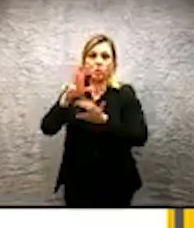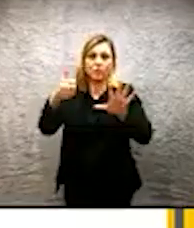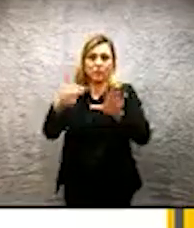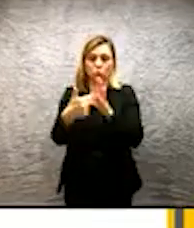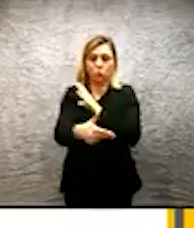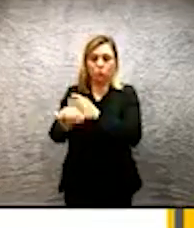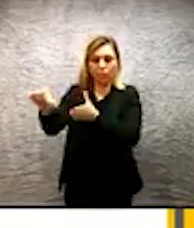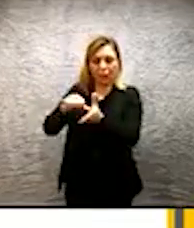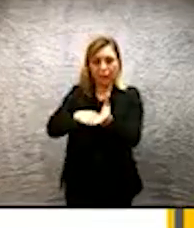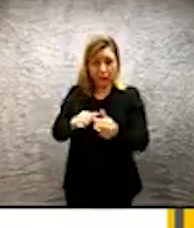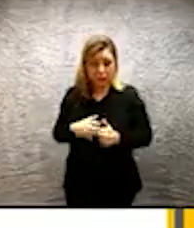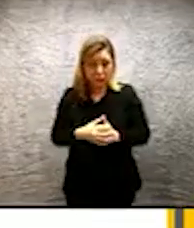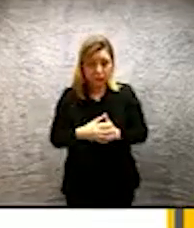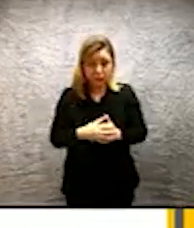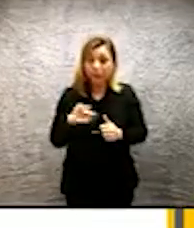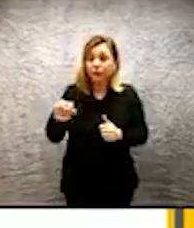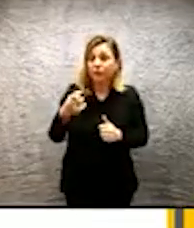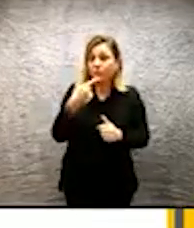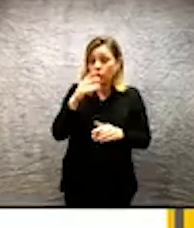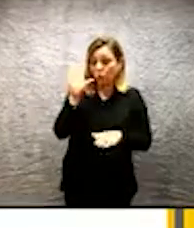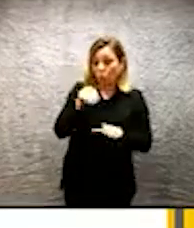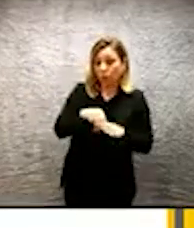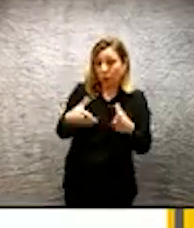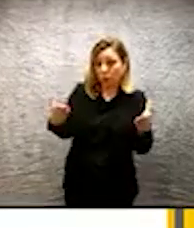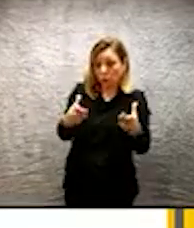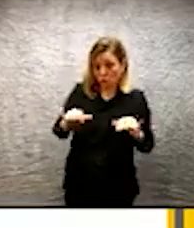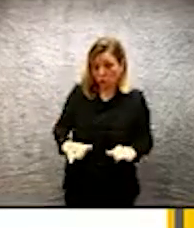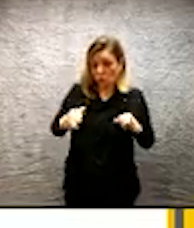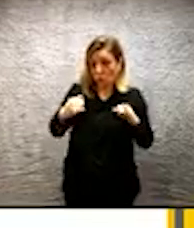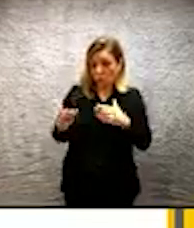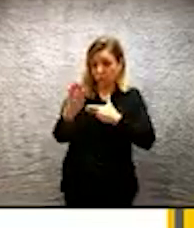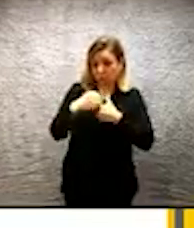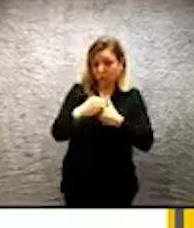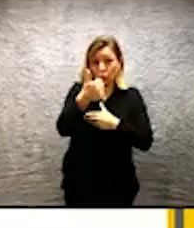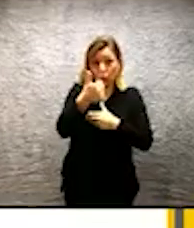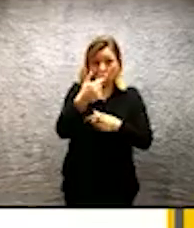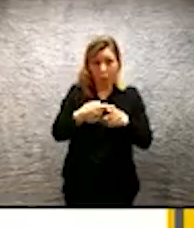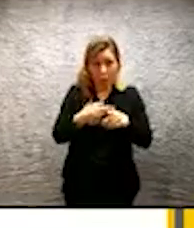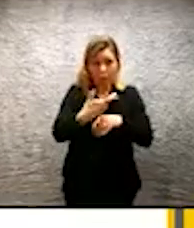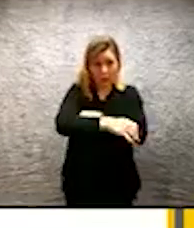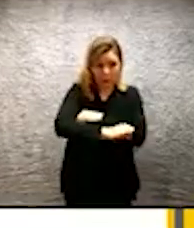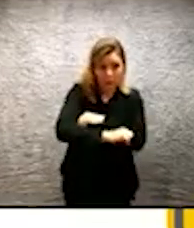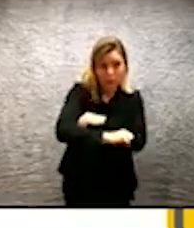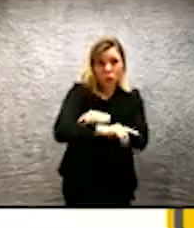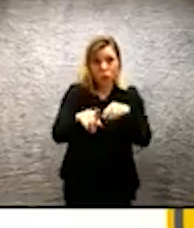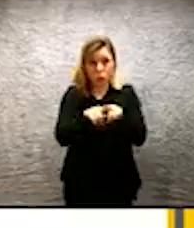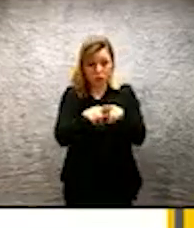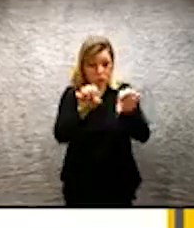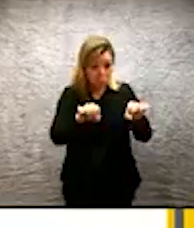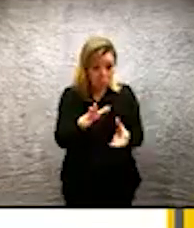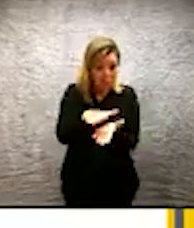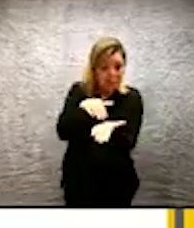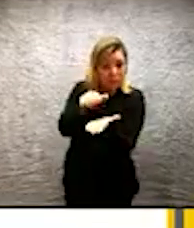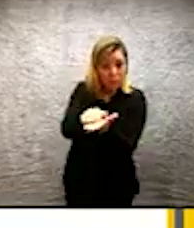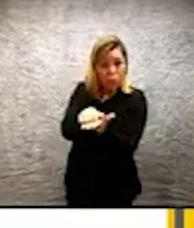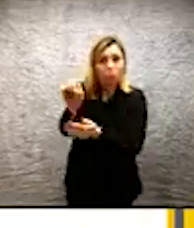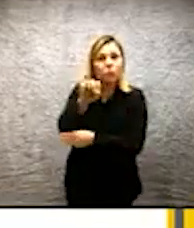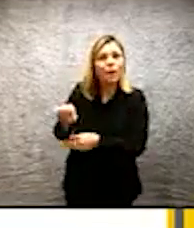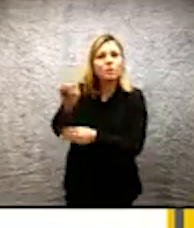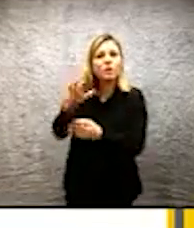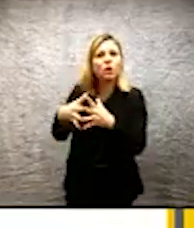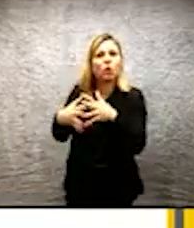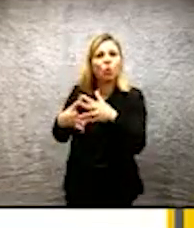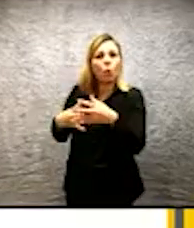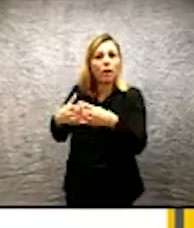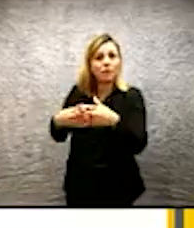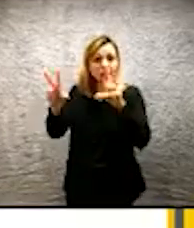la participation d'un jeune à un accueil par semaine, la possibilité d'inscription au samedi loisirs qui, eux, auront un